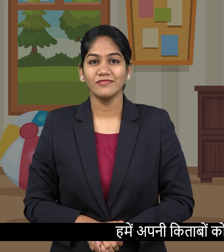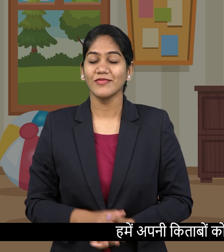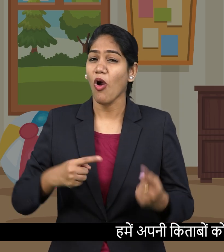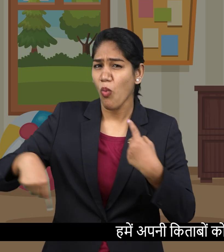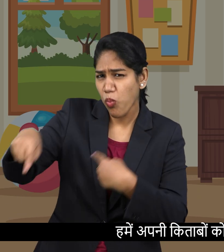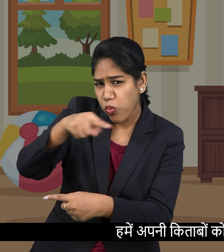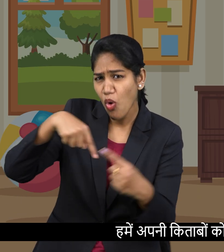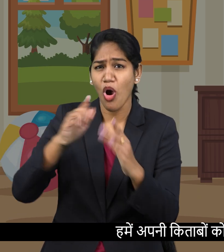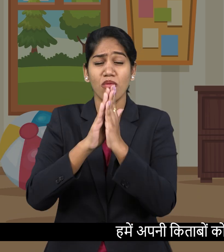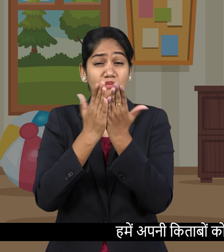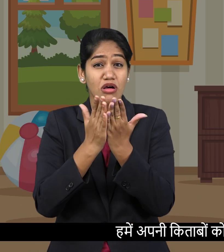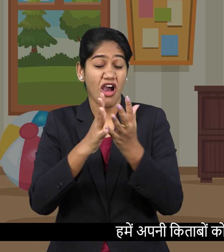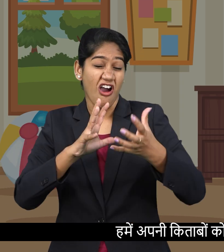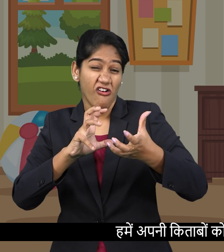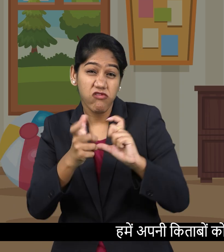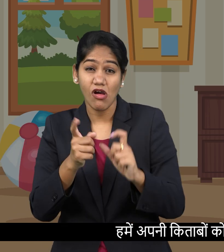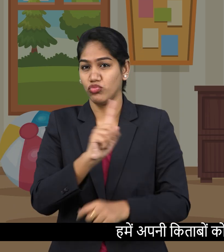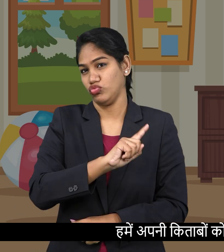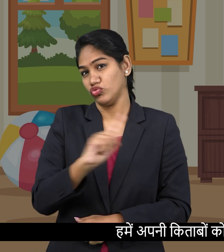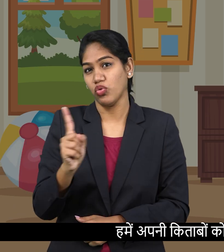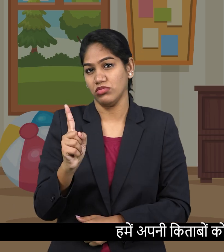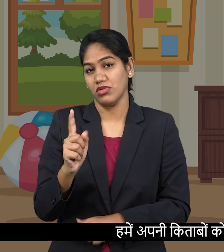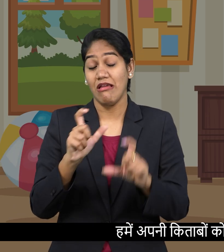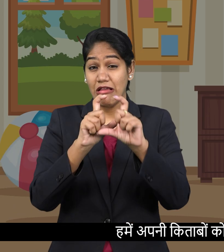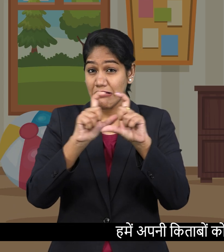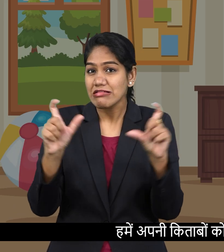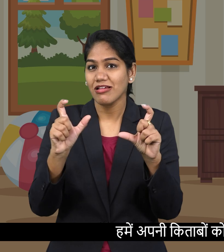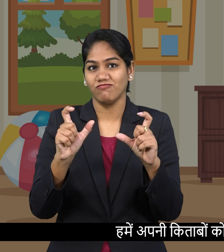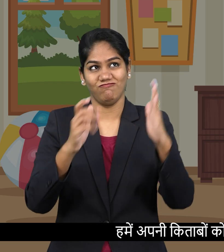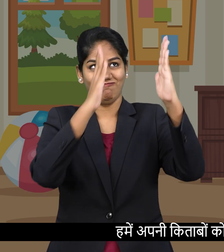हमें अपनी किताबों को शेल्फ पर साफ सुथरा रखना चाहिए।